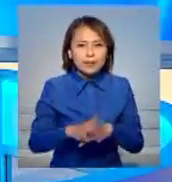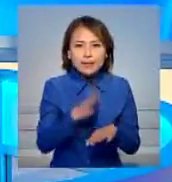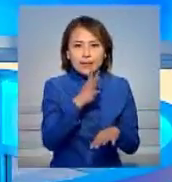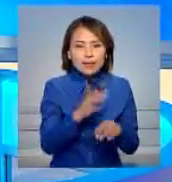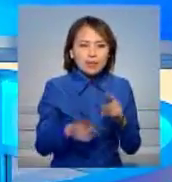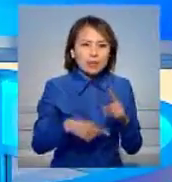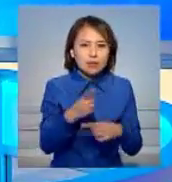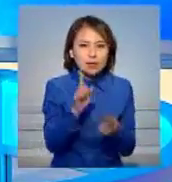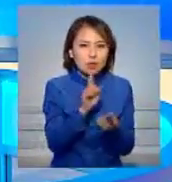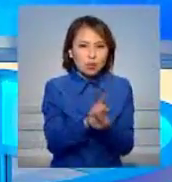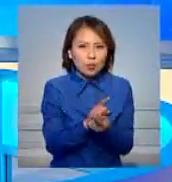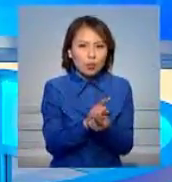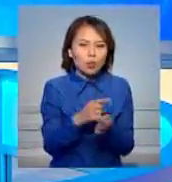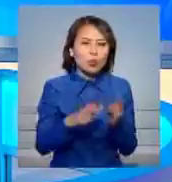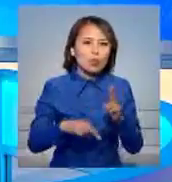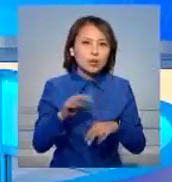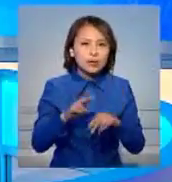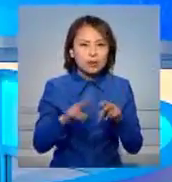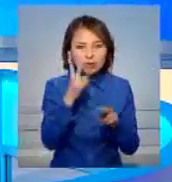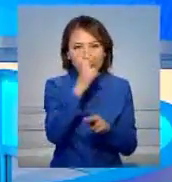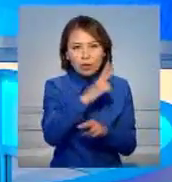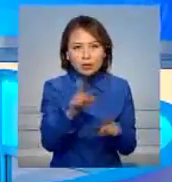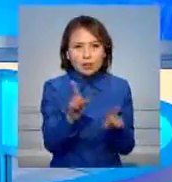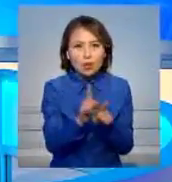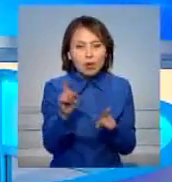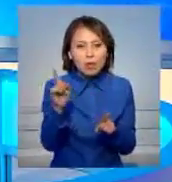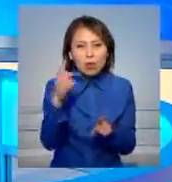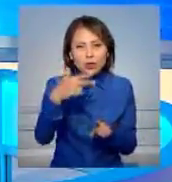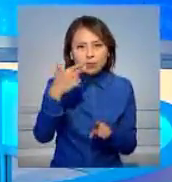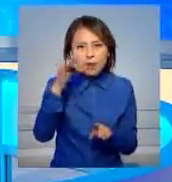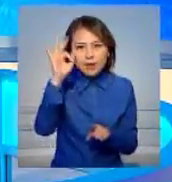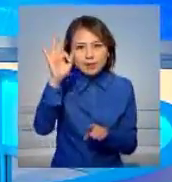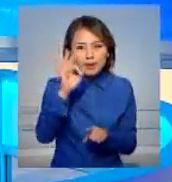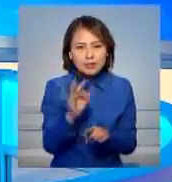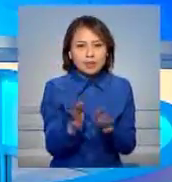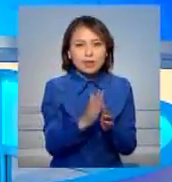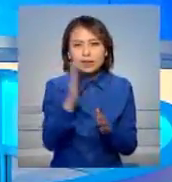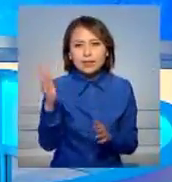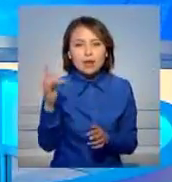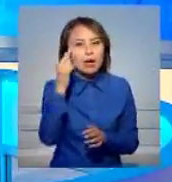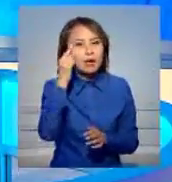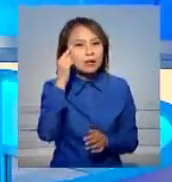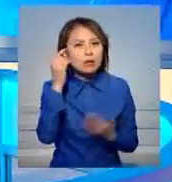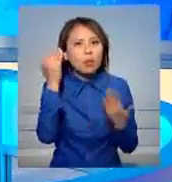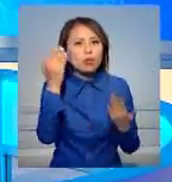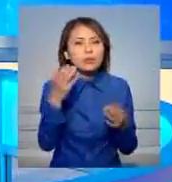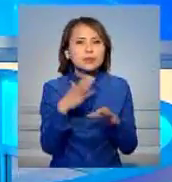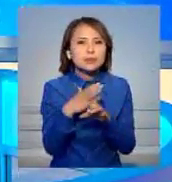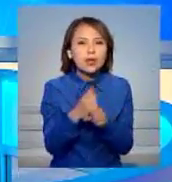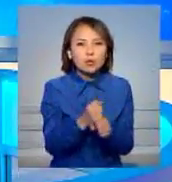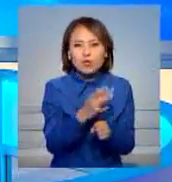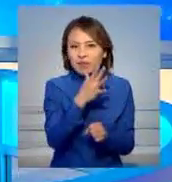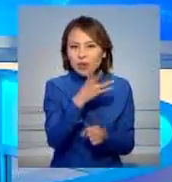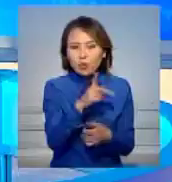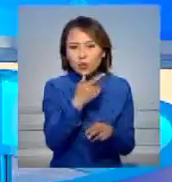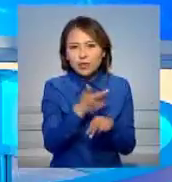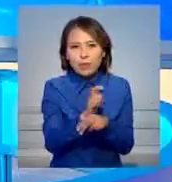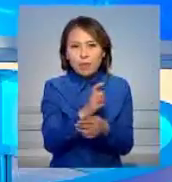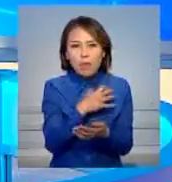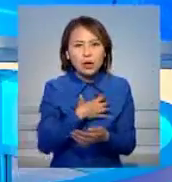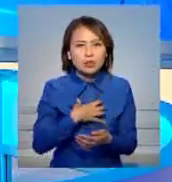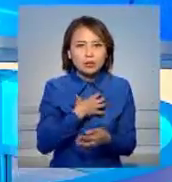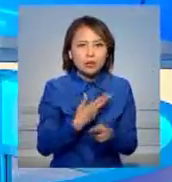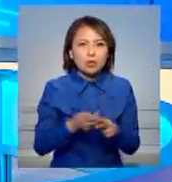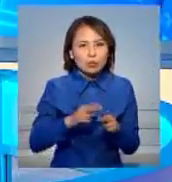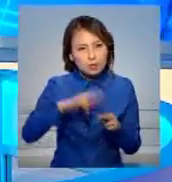банкінің кезекті зерттеуінде келтірілген. Көлеңкелі сектордың көлемі 30%-дан асатын Қырғызстан үшін осы қысқарту міндетті өте маңызды